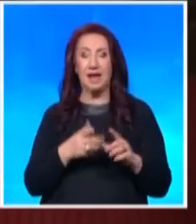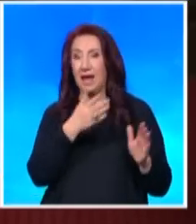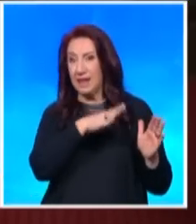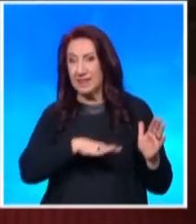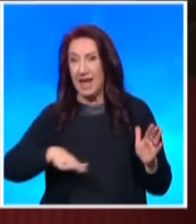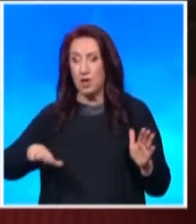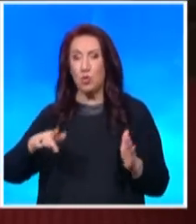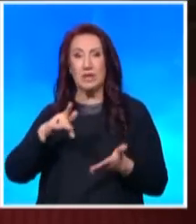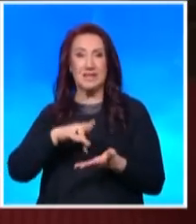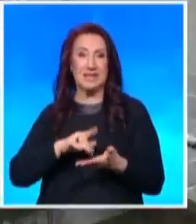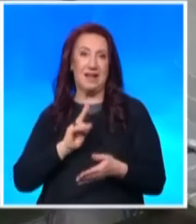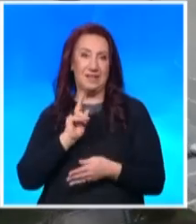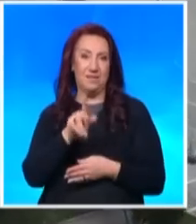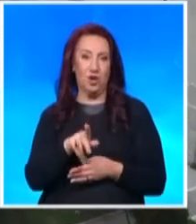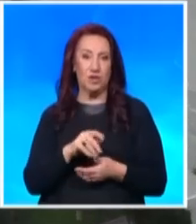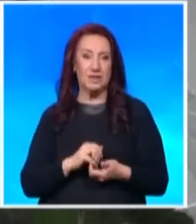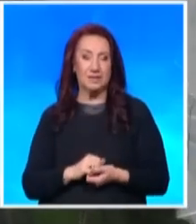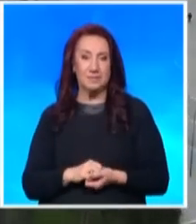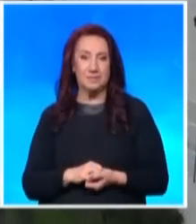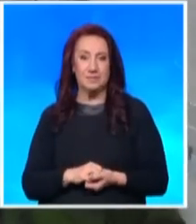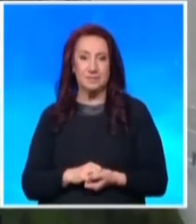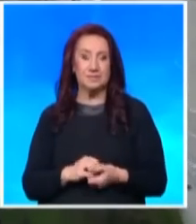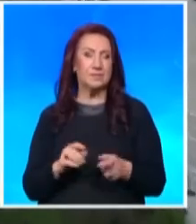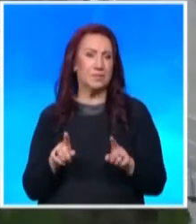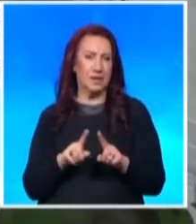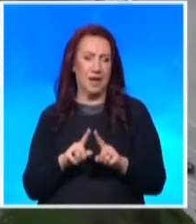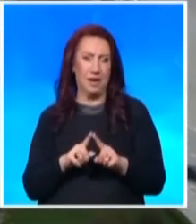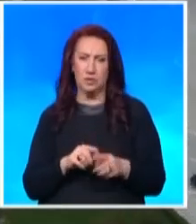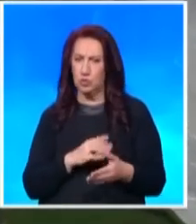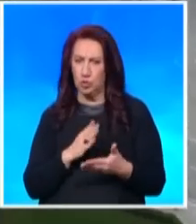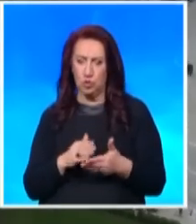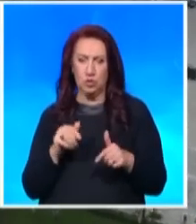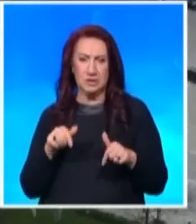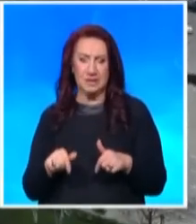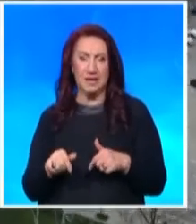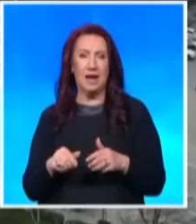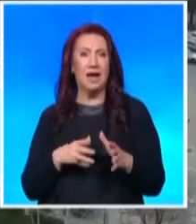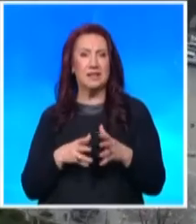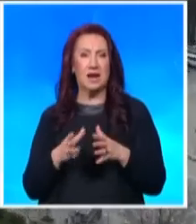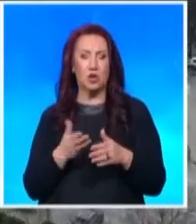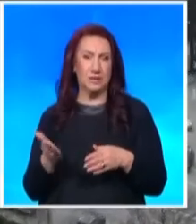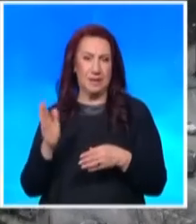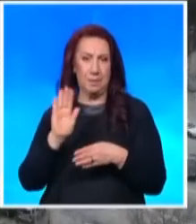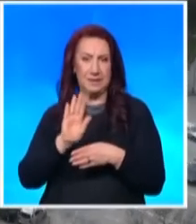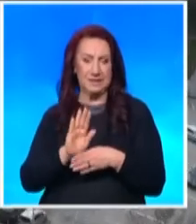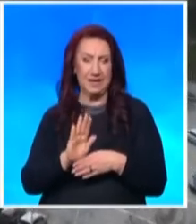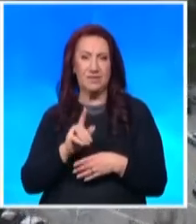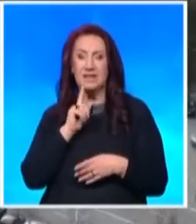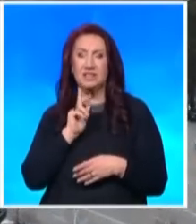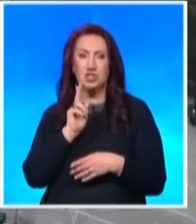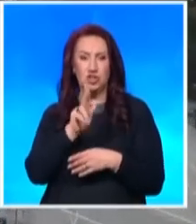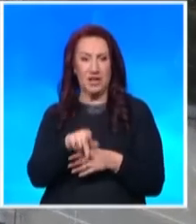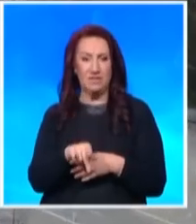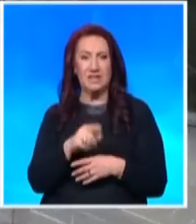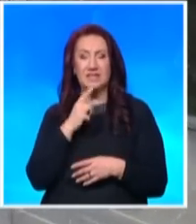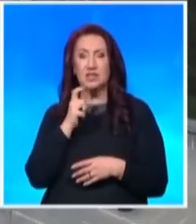на Народното събрание. Както и досега, и народните представители от 49-я парламент ще влизат в